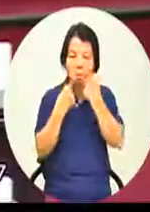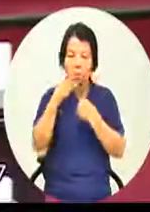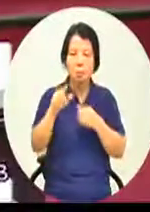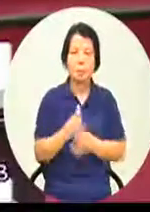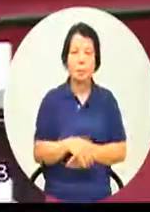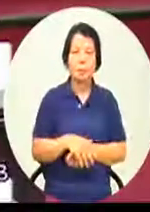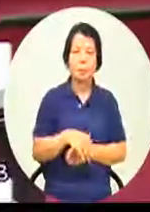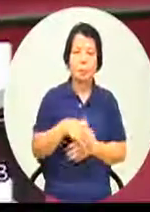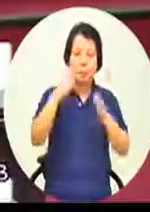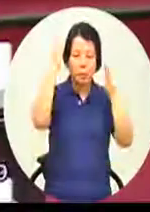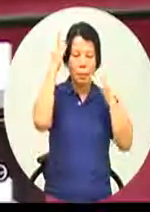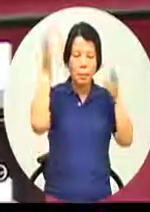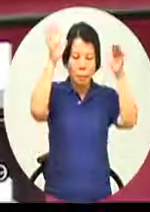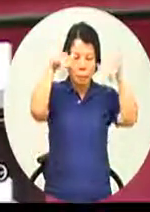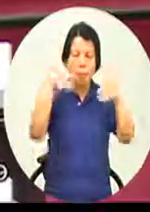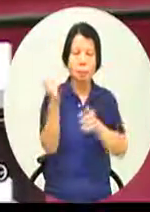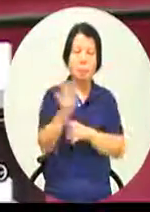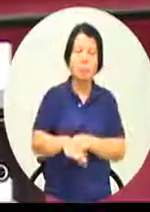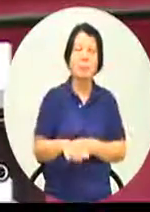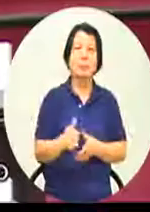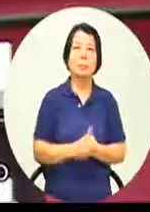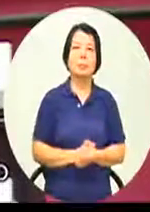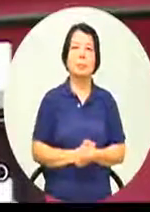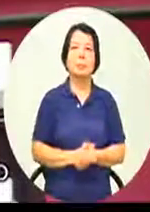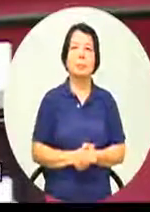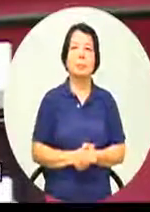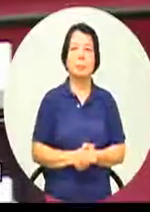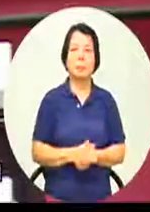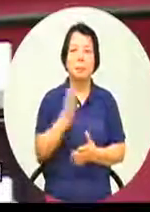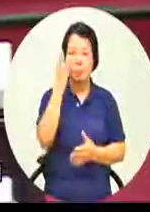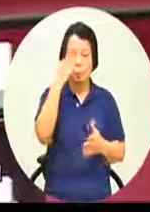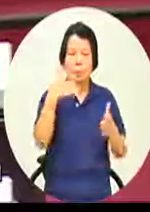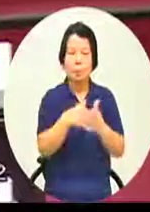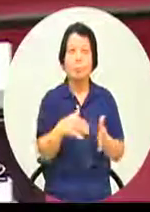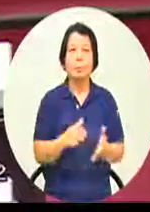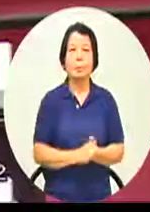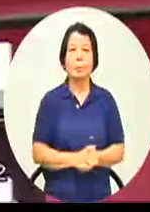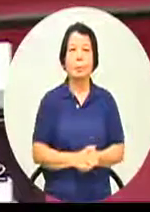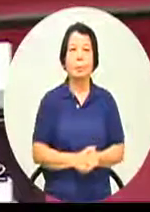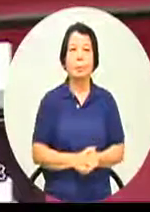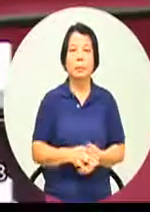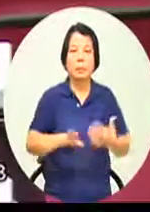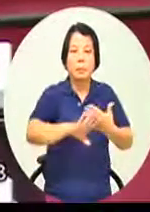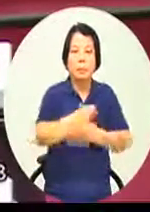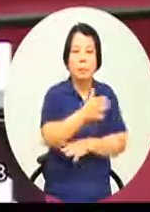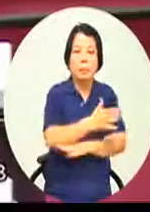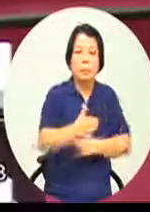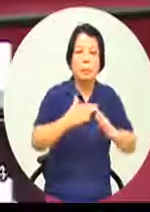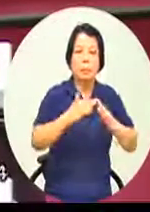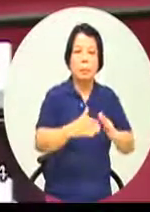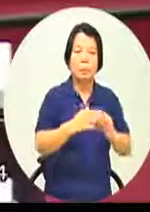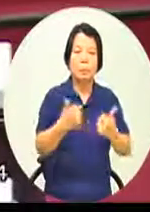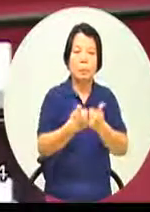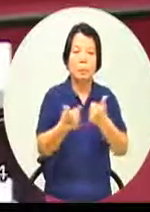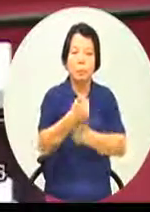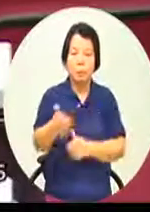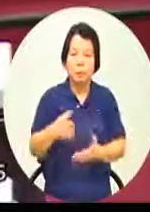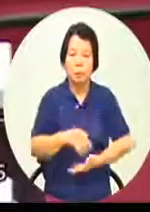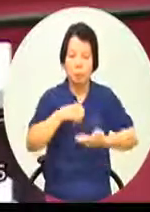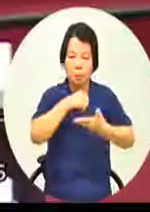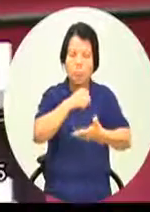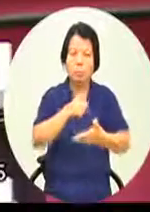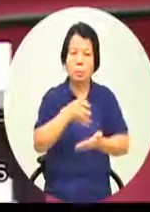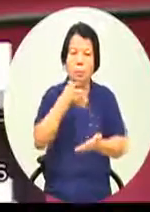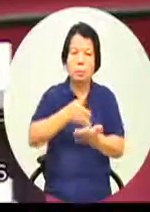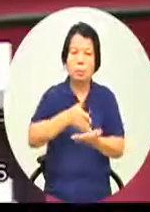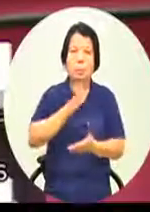妈妈生病往生了那我刚好就看到我们其实其他的县市的议员们也有在